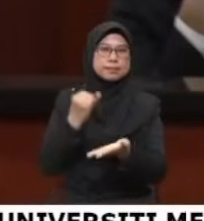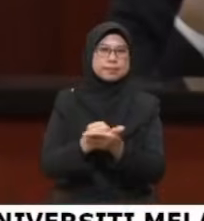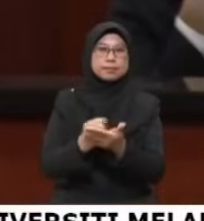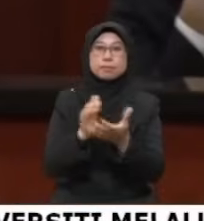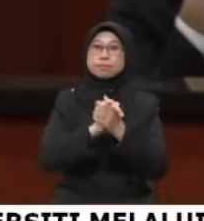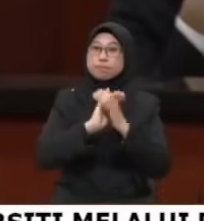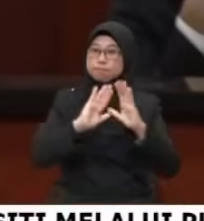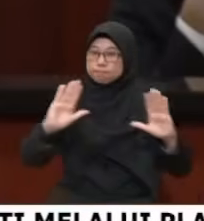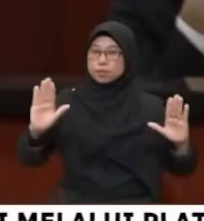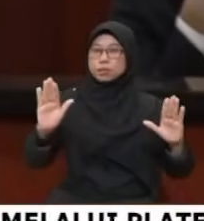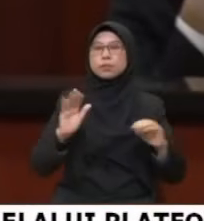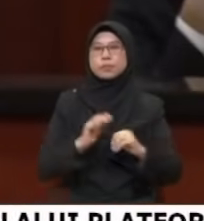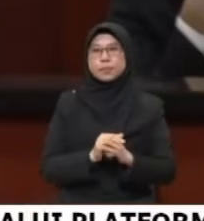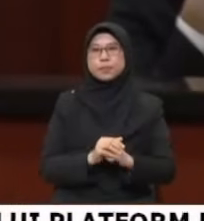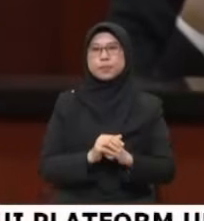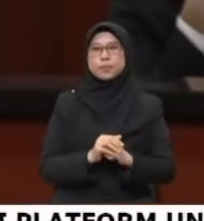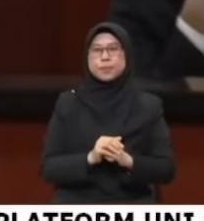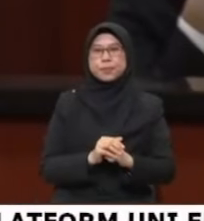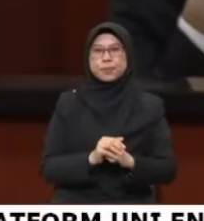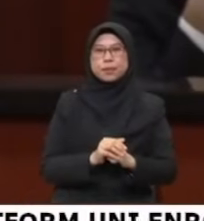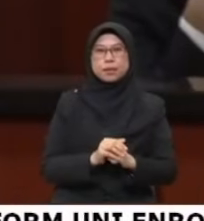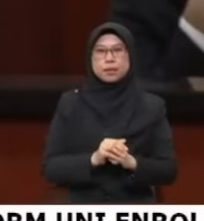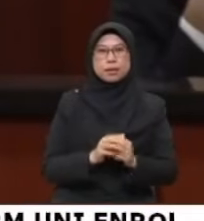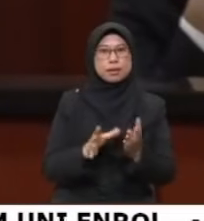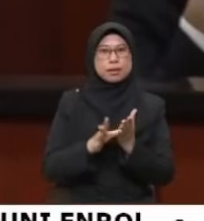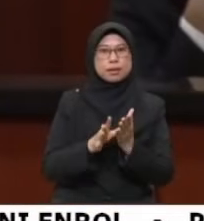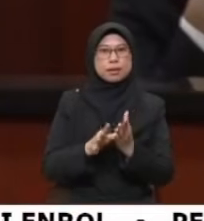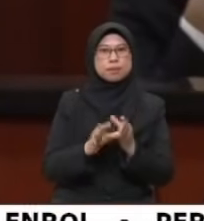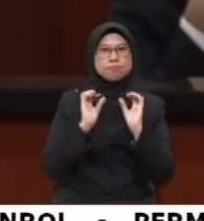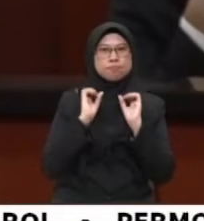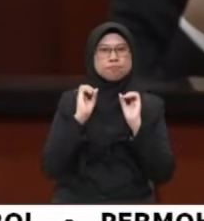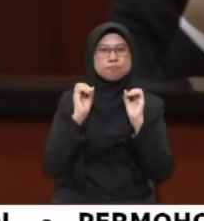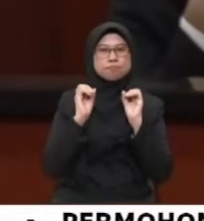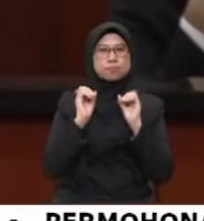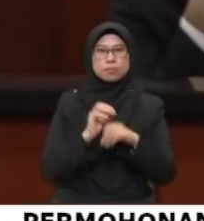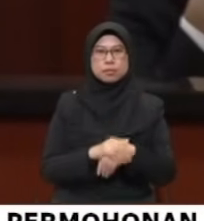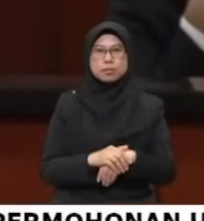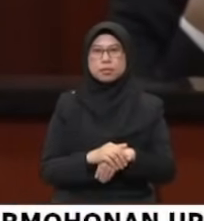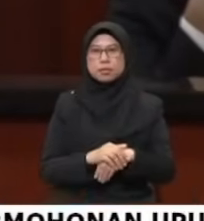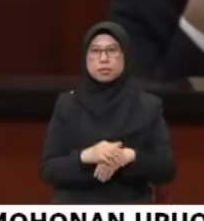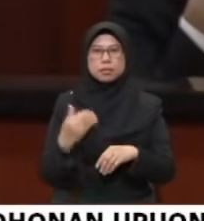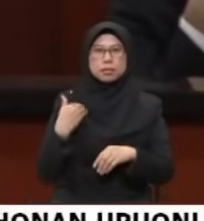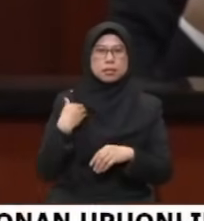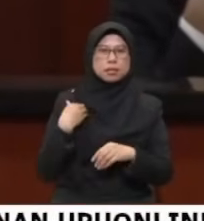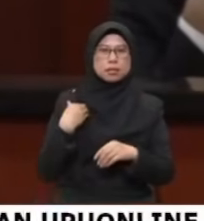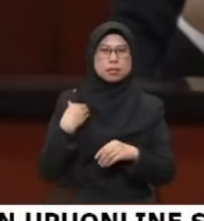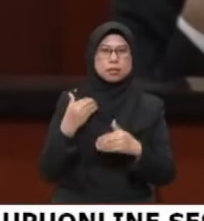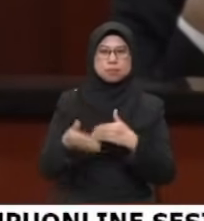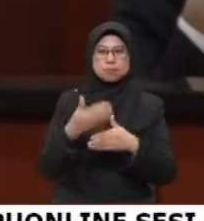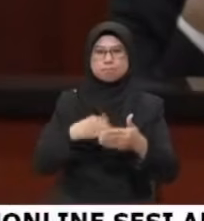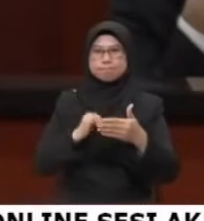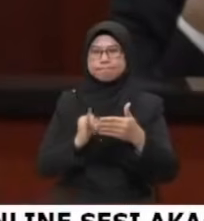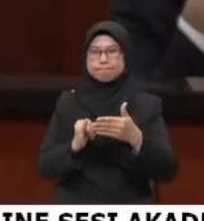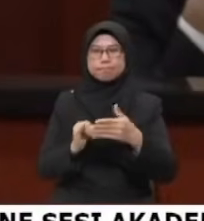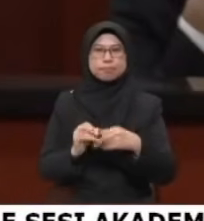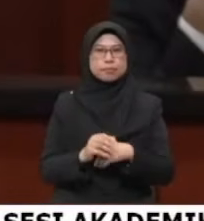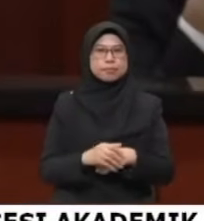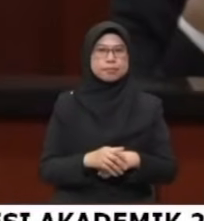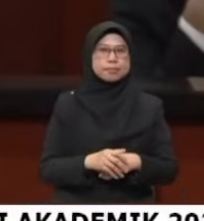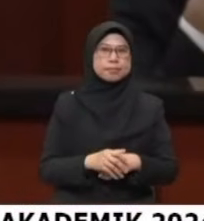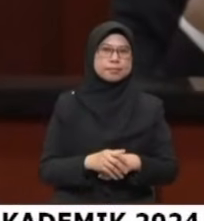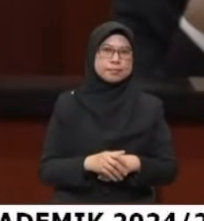keselamatan dan penyalahgunaan dadah serta bebas bersih dari analisis subversif dan juga sabotaj selai itu yang